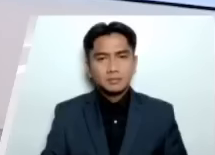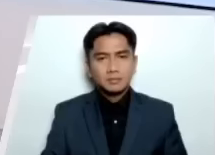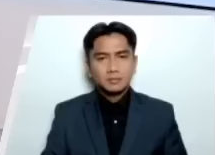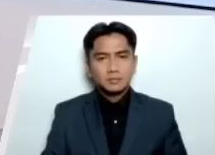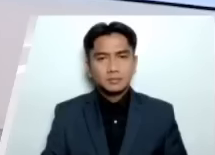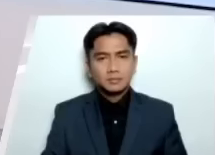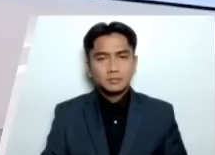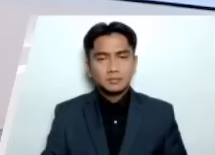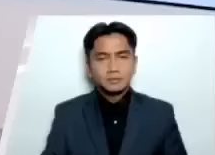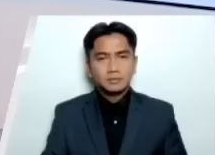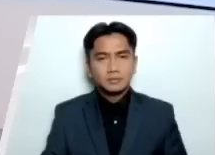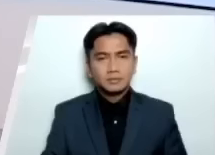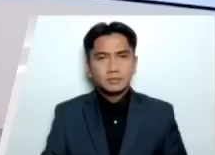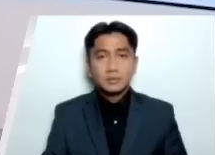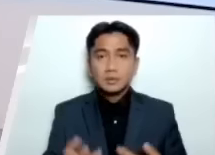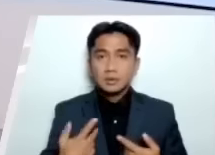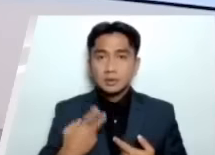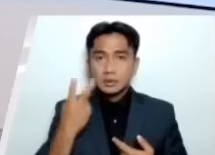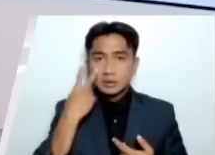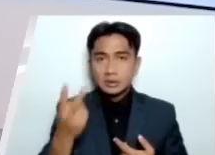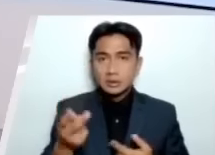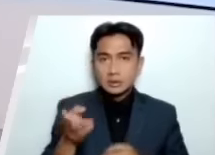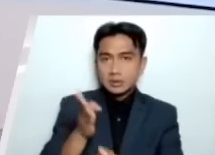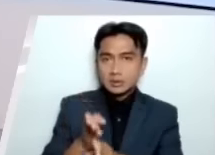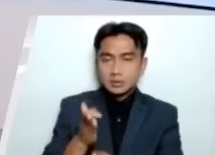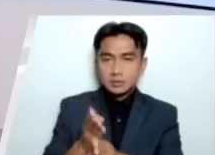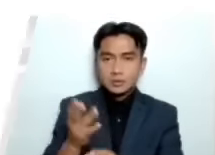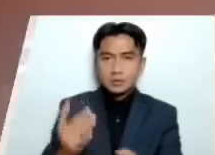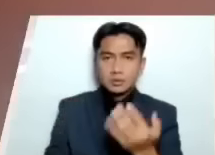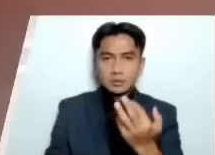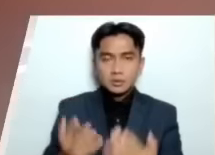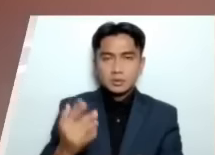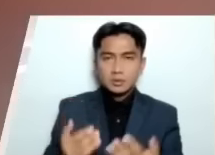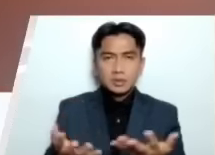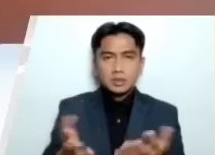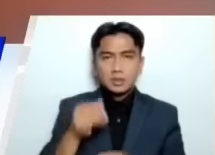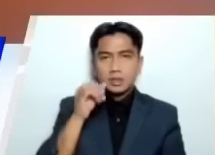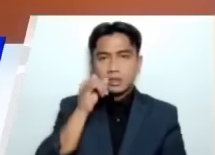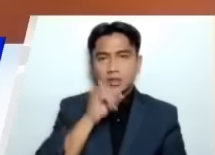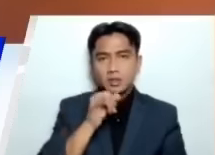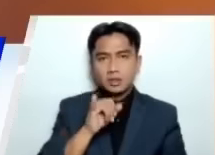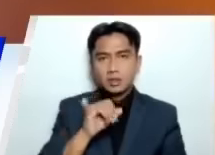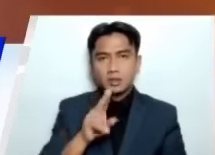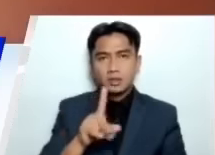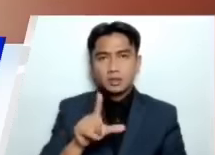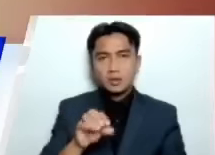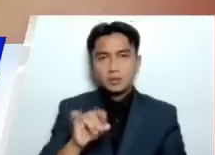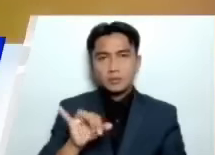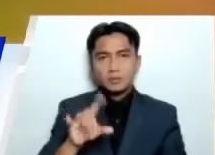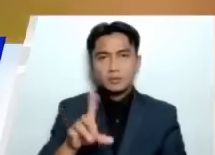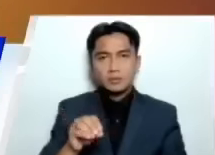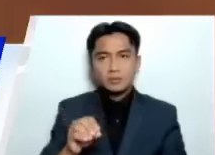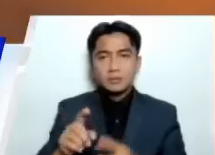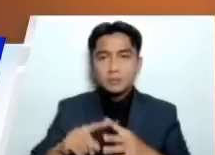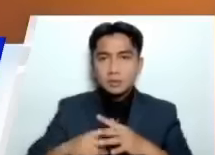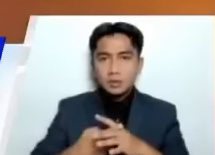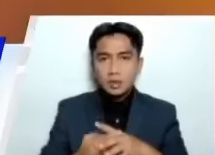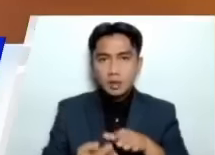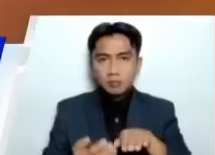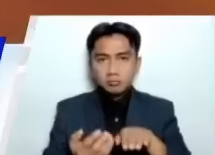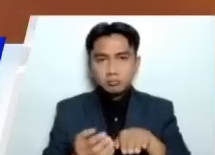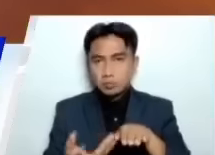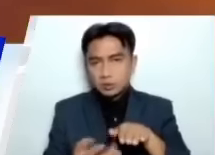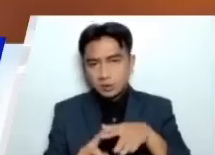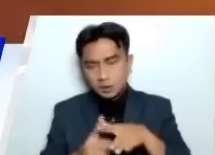Nasunog ang isang pampasaherong bus sa Kabatuan, Iloilo. Ayon sa mga bumbero, nagsimula ang apoy sa ilalim ng bus. Problema